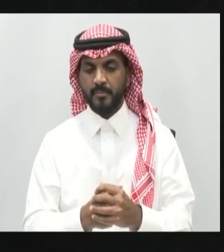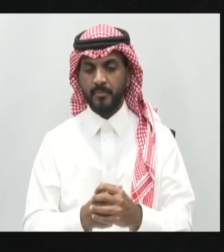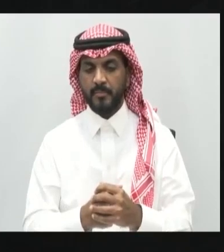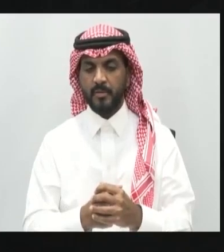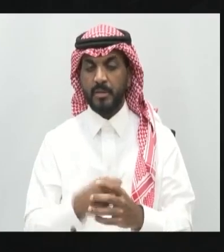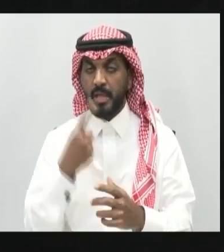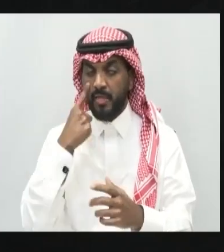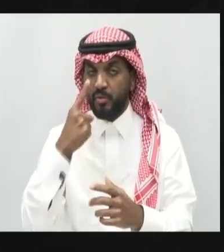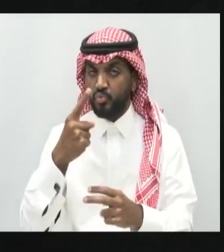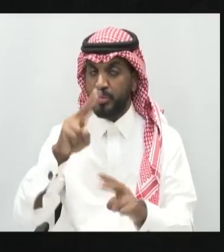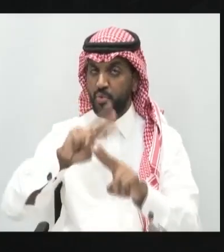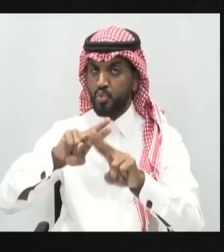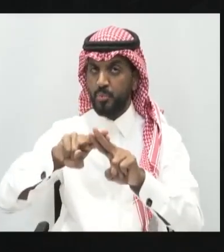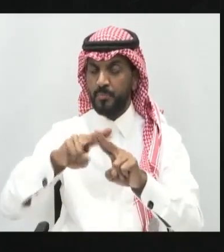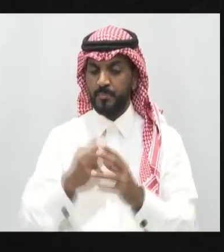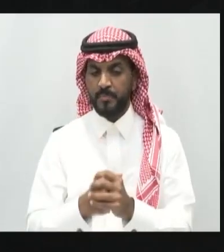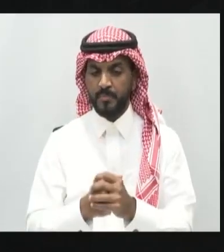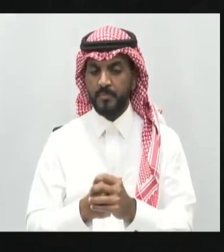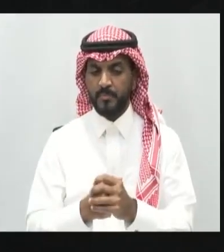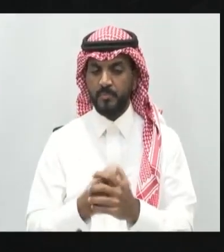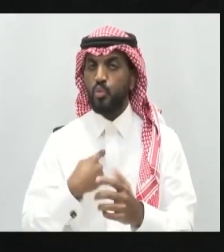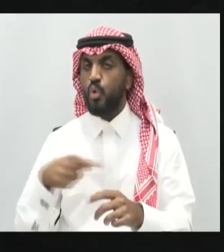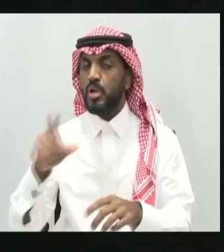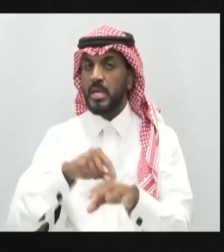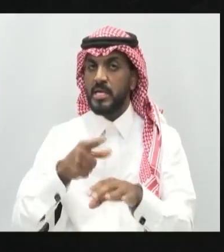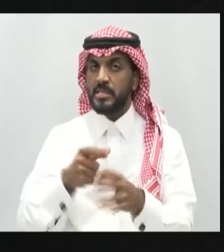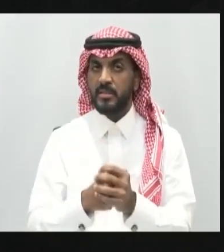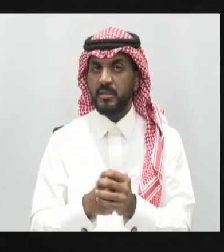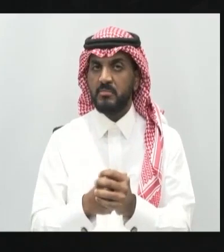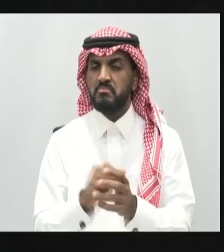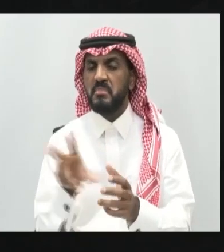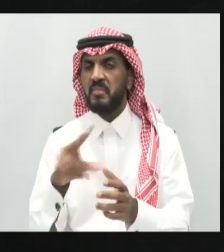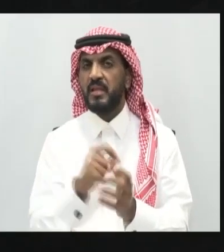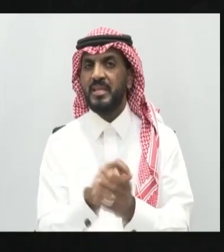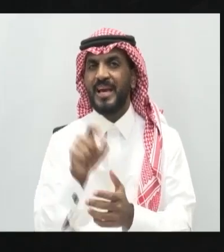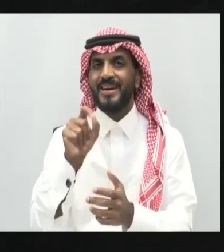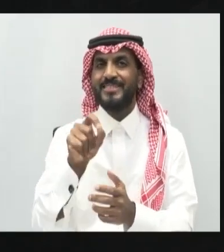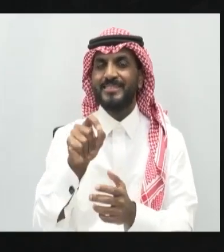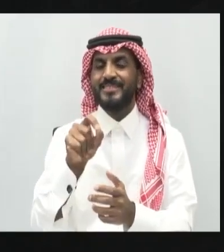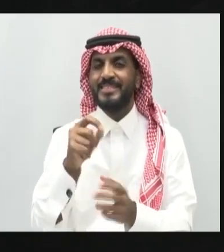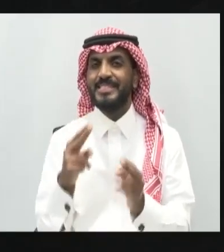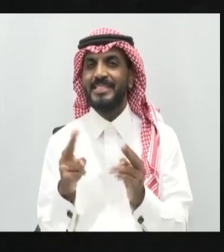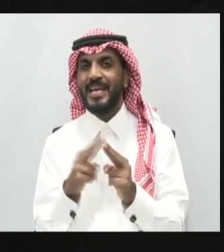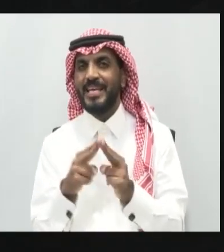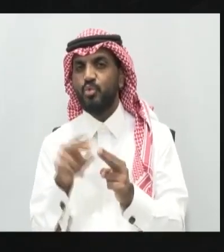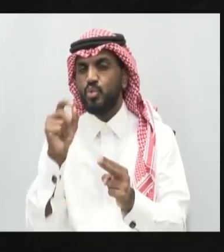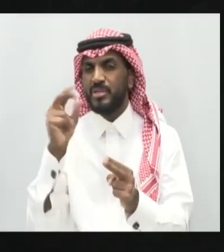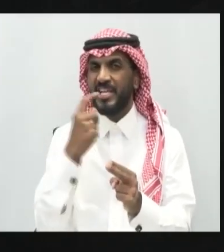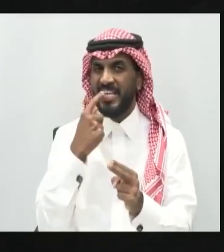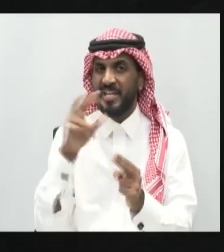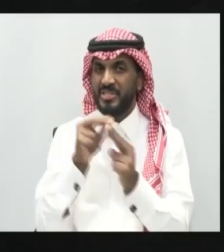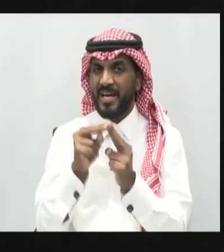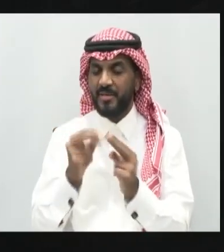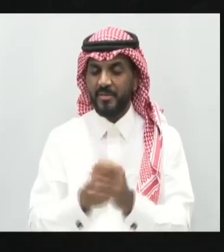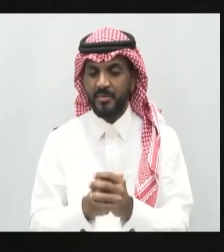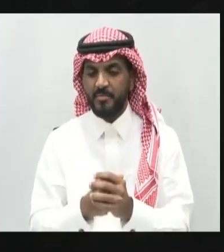تظهر النجوم لنا وكانها نقاط صغيره